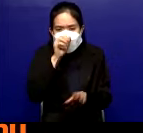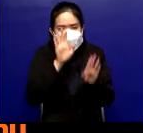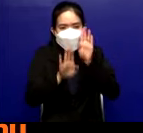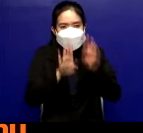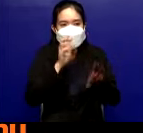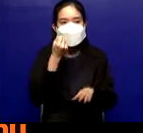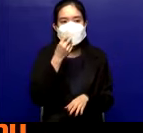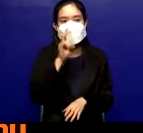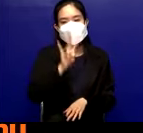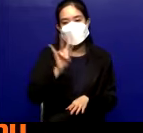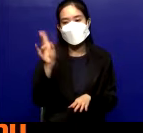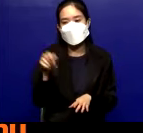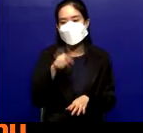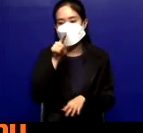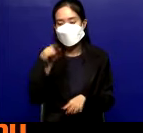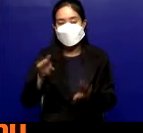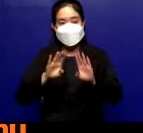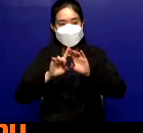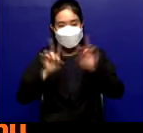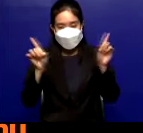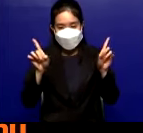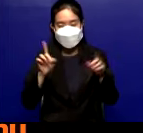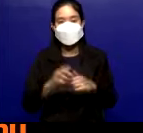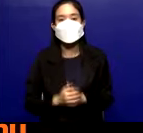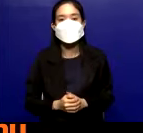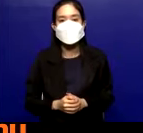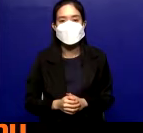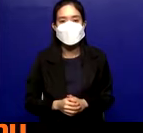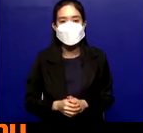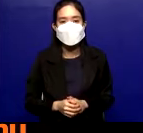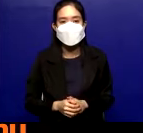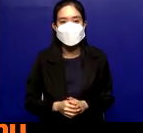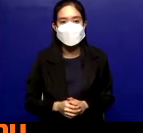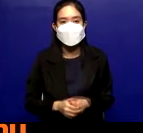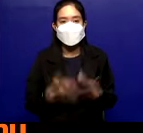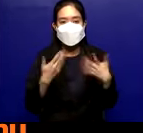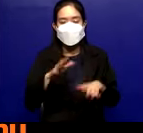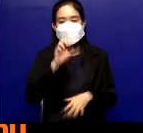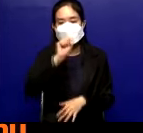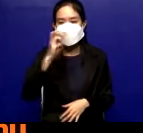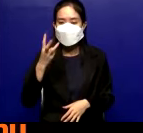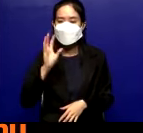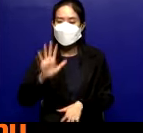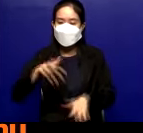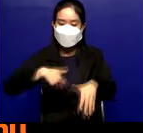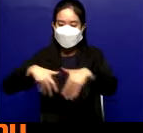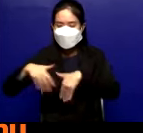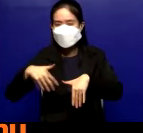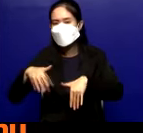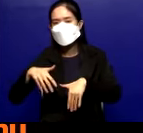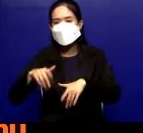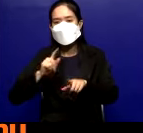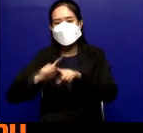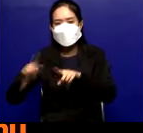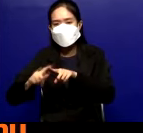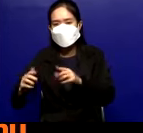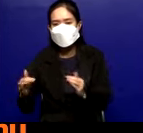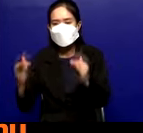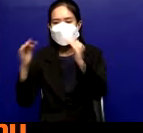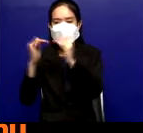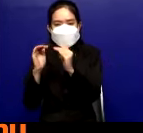และมีแนวโน้มเพิ่มขึ้นทุกปีในขณะที่สวัสดิการประชาชนเองก็ลดลงเรื่อยๆเพิ่มความเหลื่อมล้ำให้กับประชาชนเข้